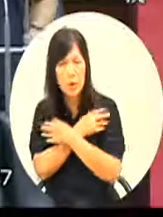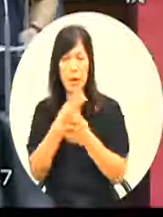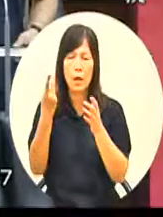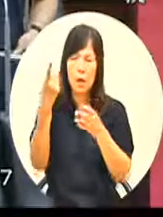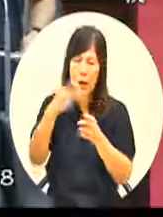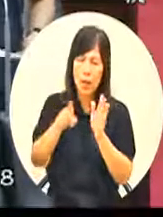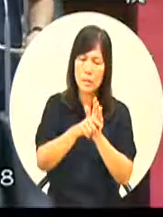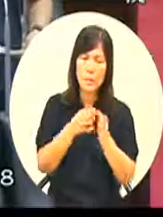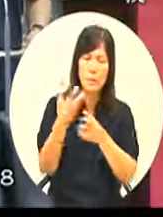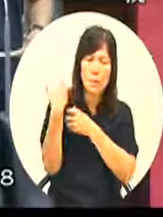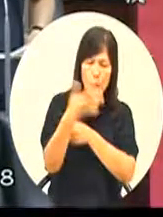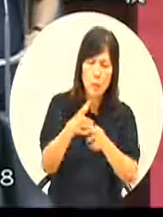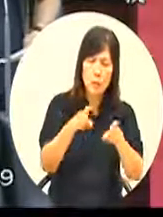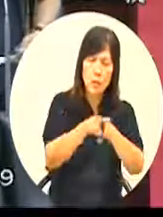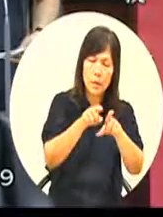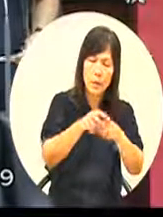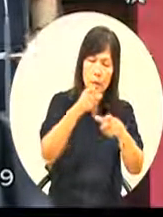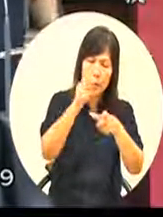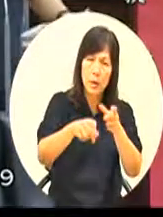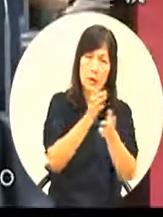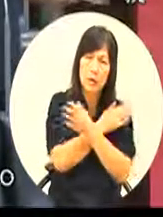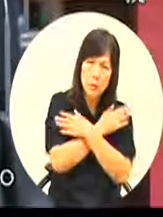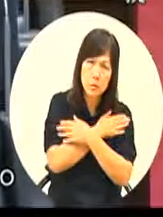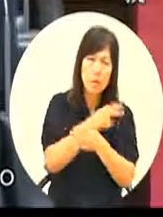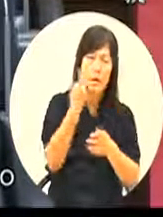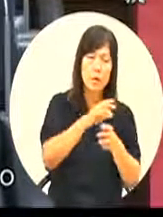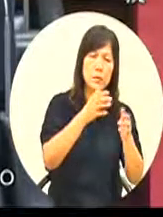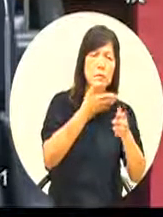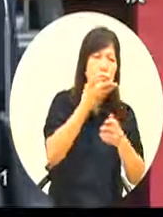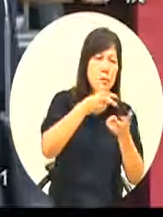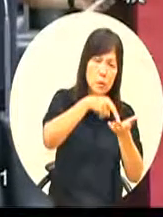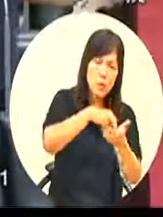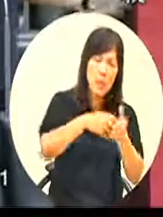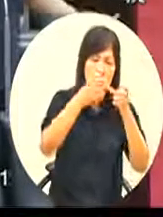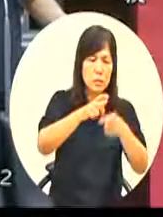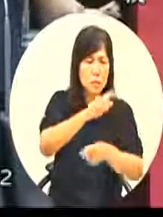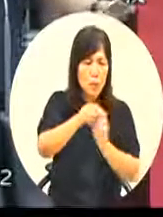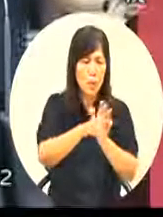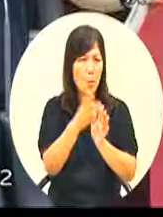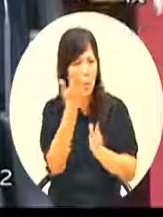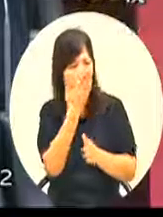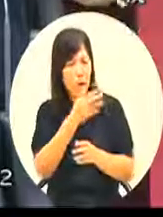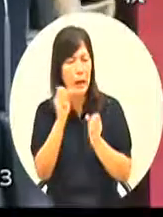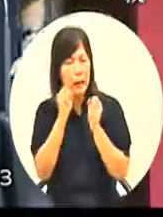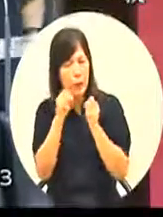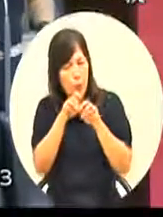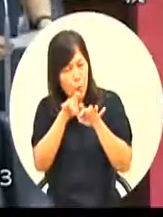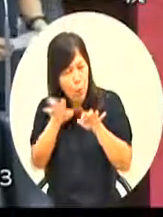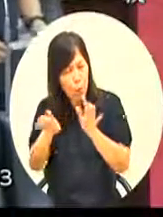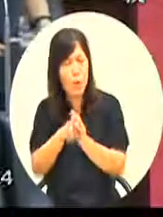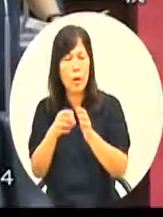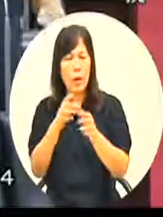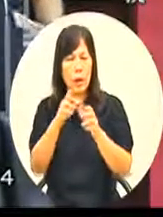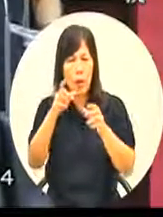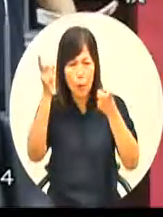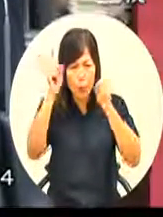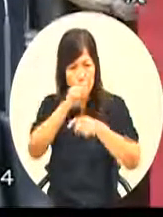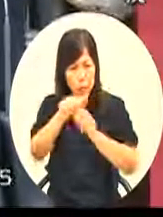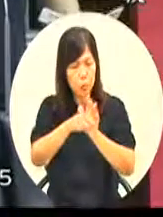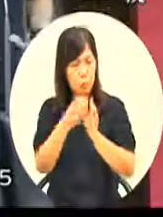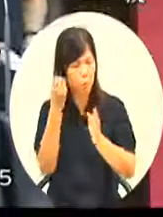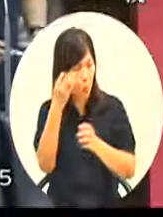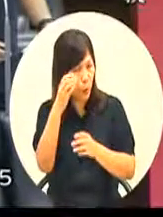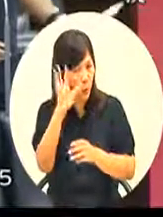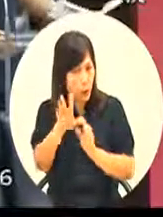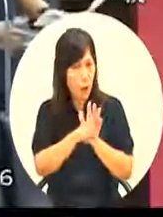利幼稚园，还是私立幼稚园？你要选它设备很好、很漂亮、有冷气，然后它的玩具都很新的幼稚园，但